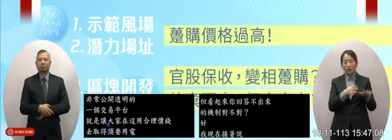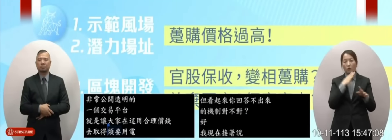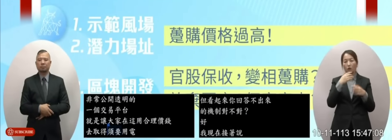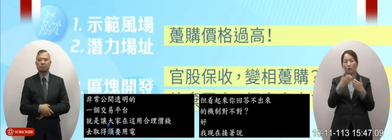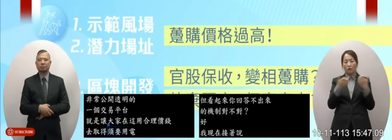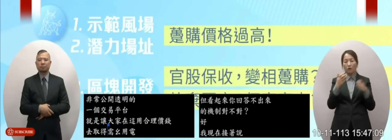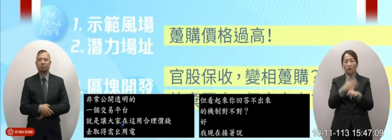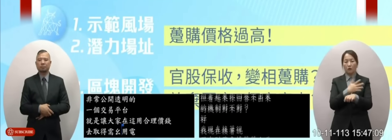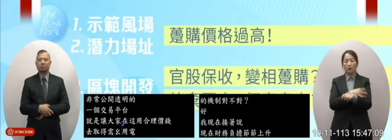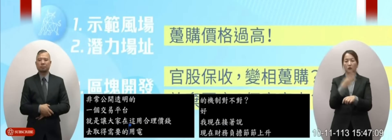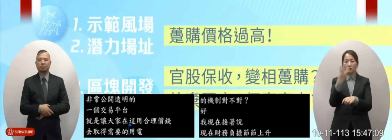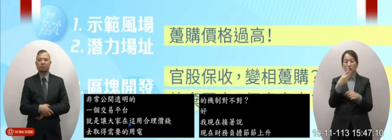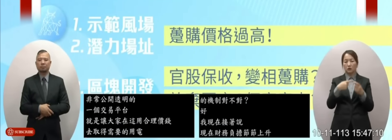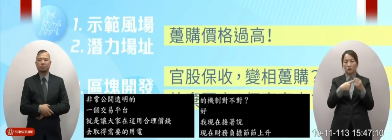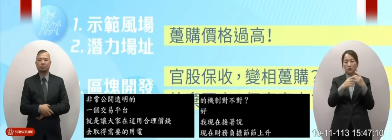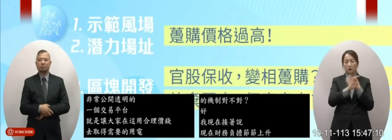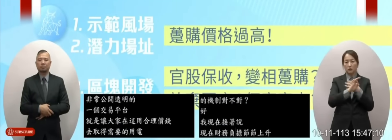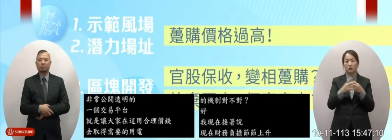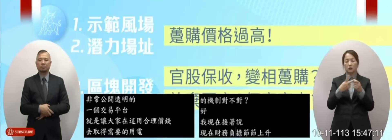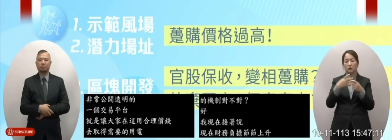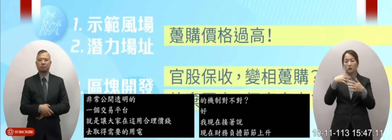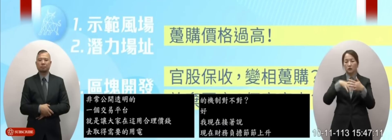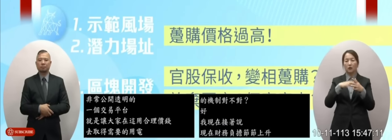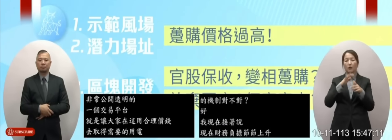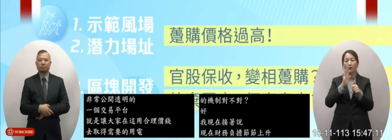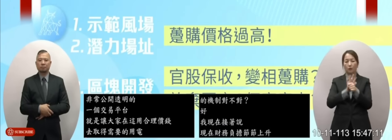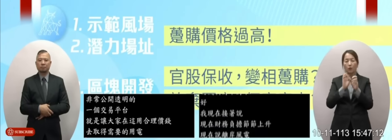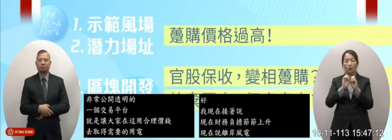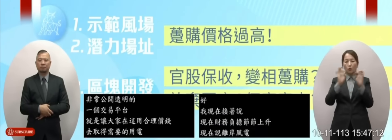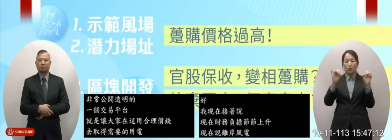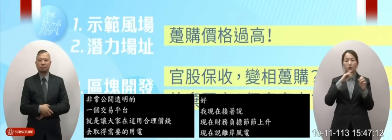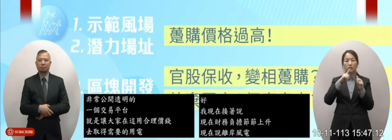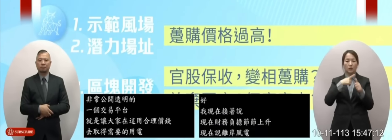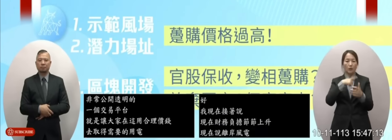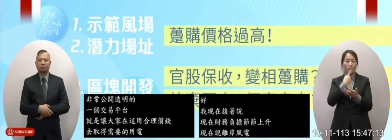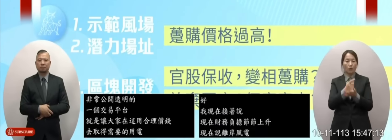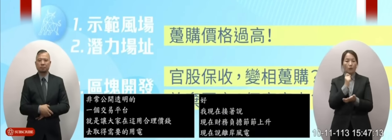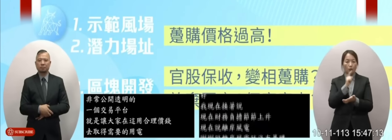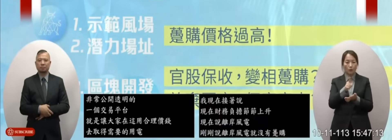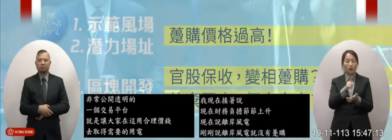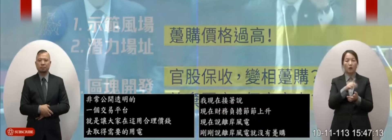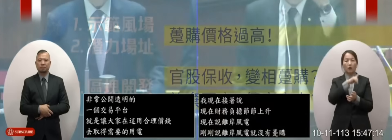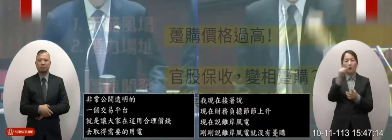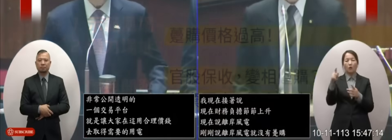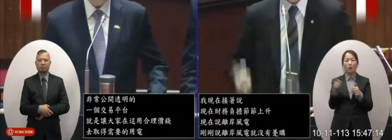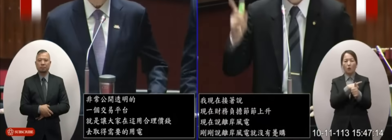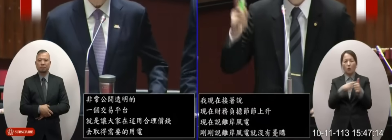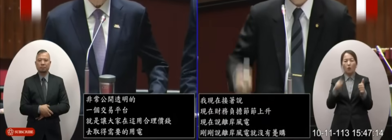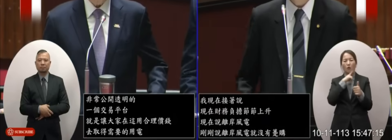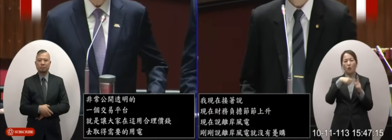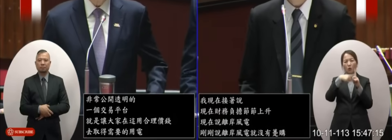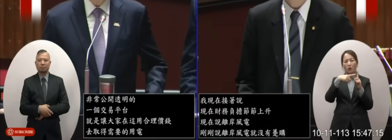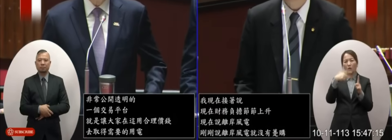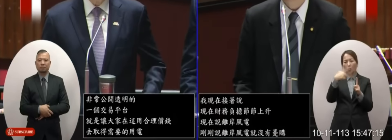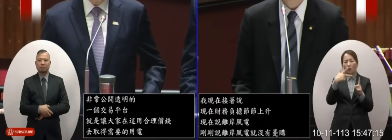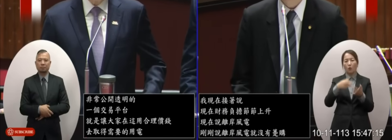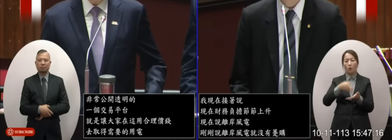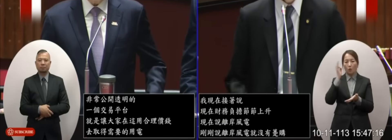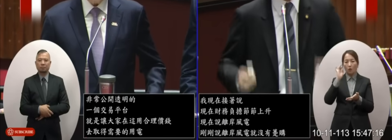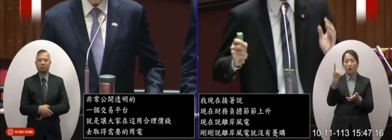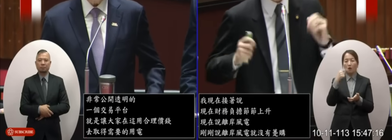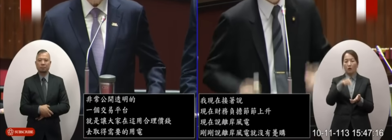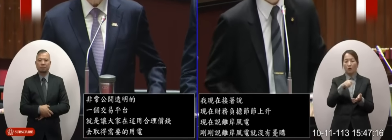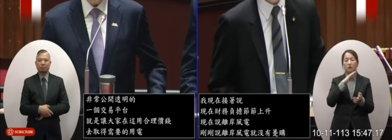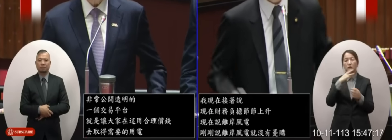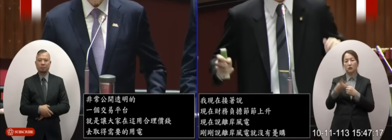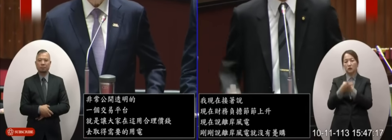第一期示范风场，第二期潜力场址，当初为了推广，所以你先趸购。当初被大家骂爆嘛，一度7块，就是从这个地方来的，对不对？